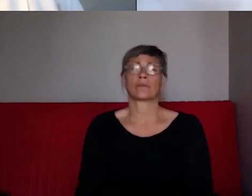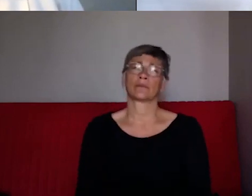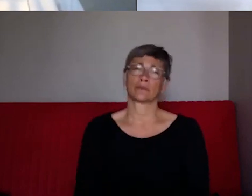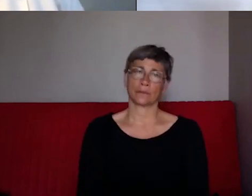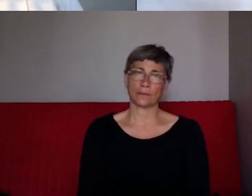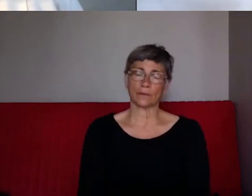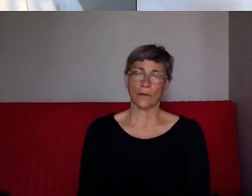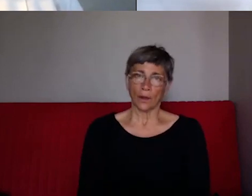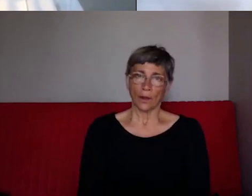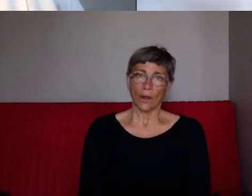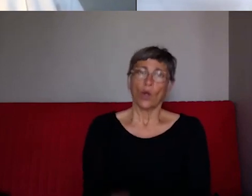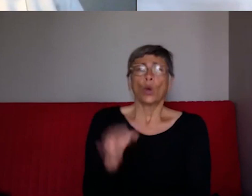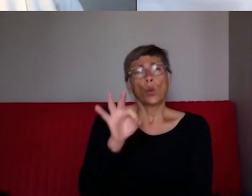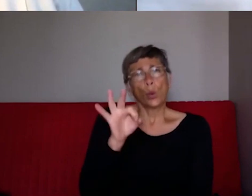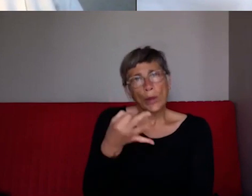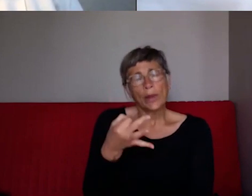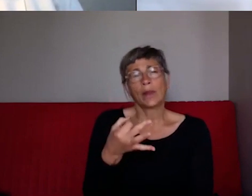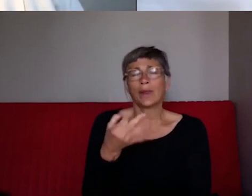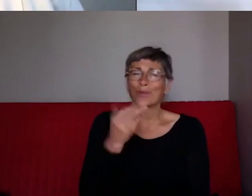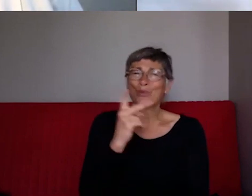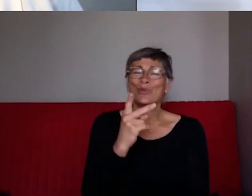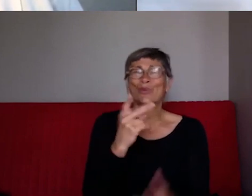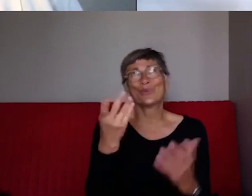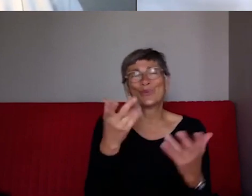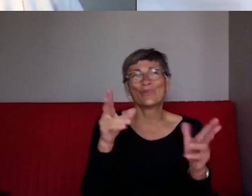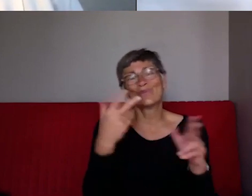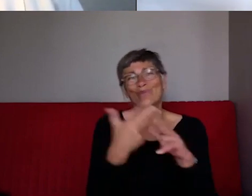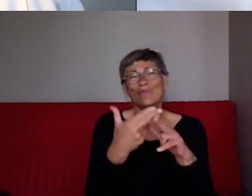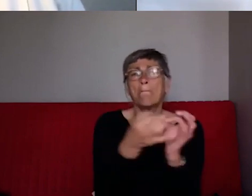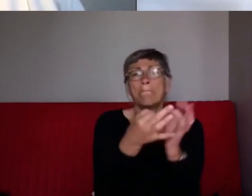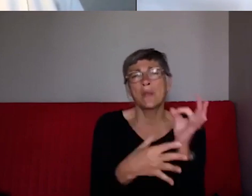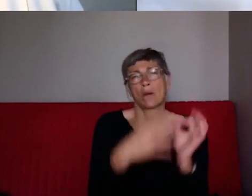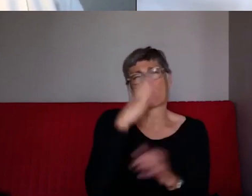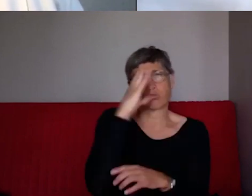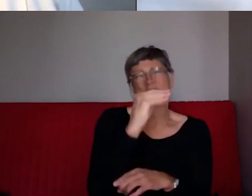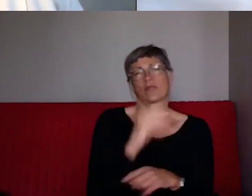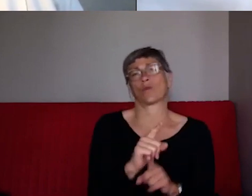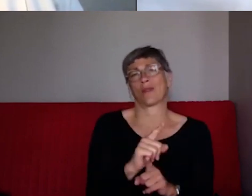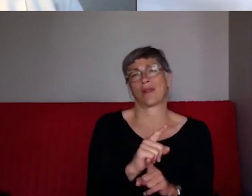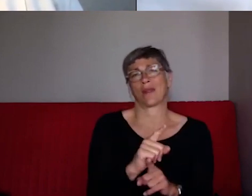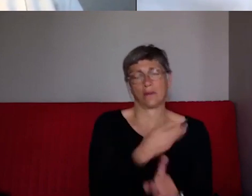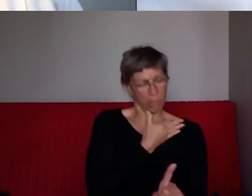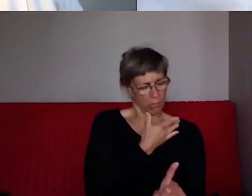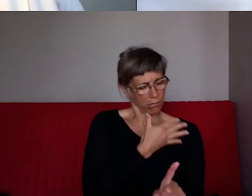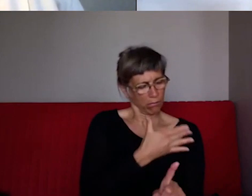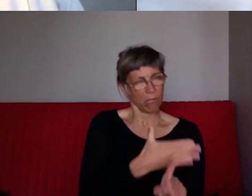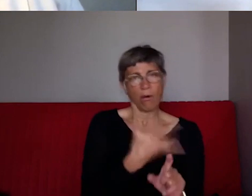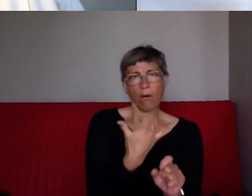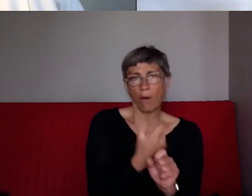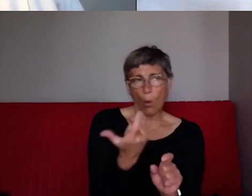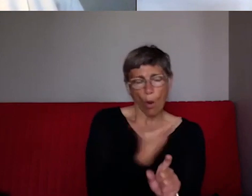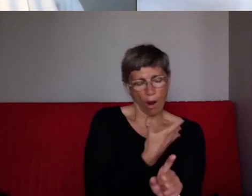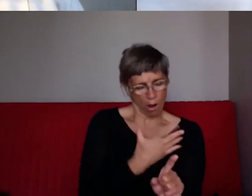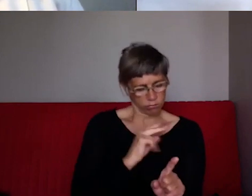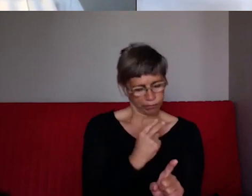ce serait plus professionnel, donc ça rejoindrait plus le bilan professionnel, faire un point sur sa carrière, sur ses compétences, mais on ne